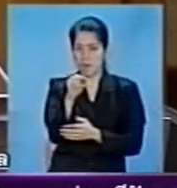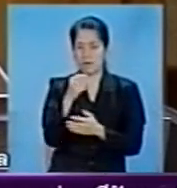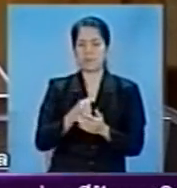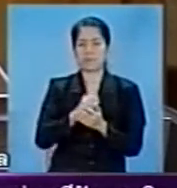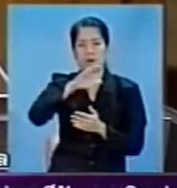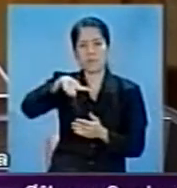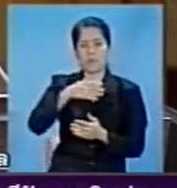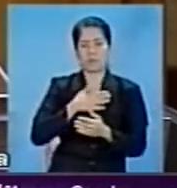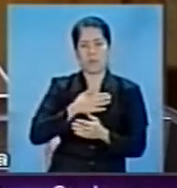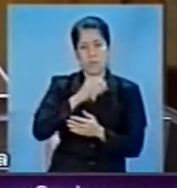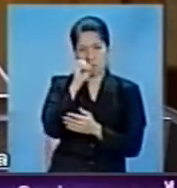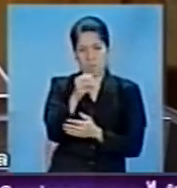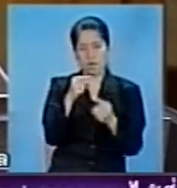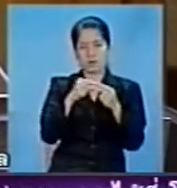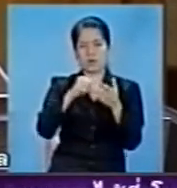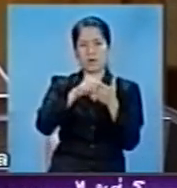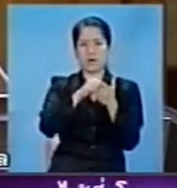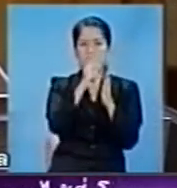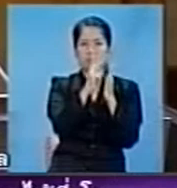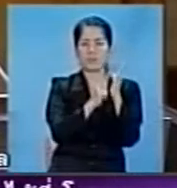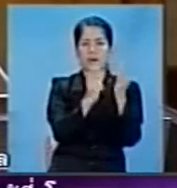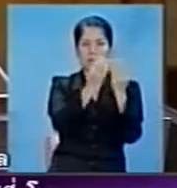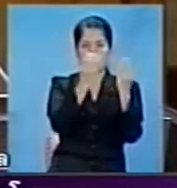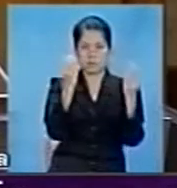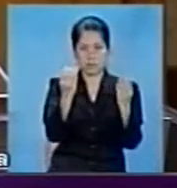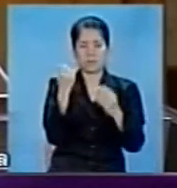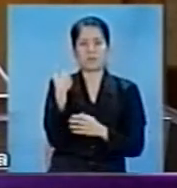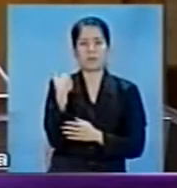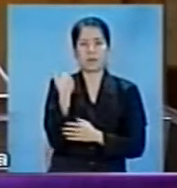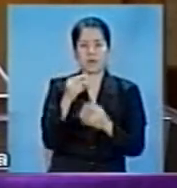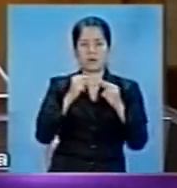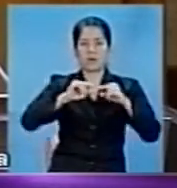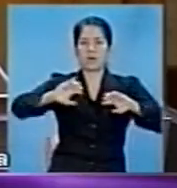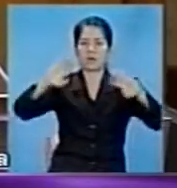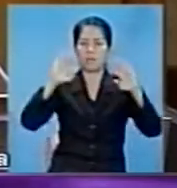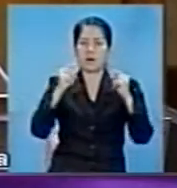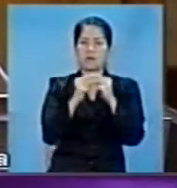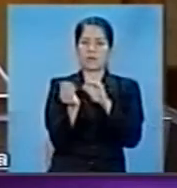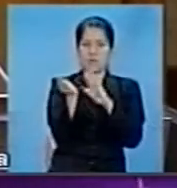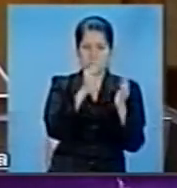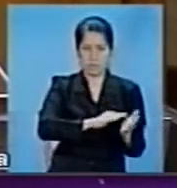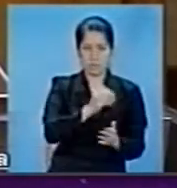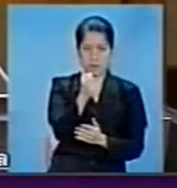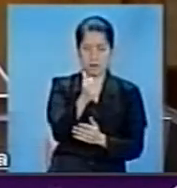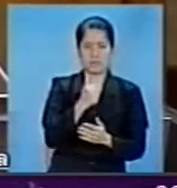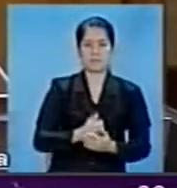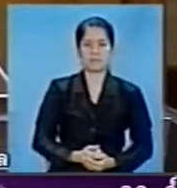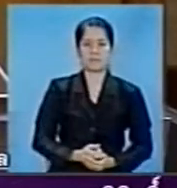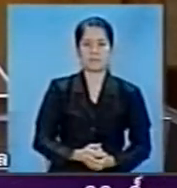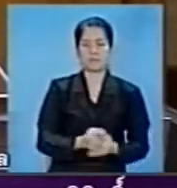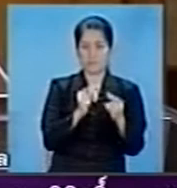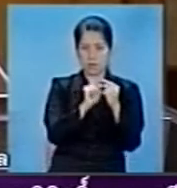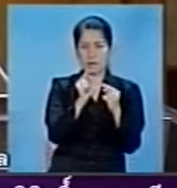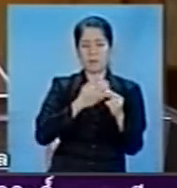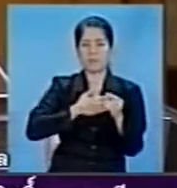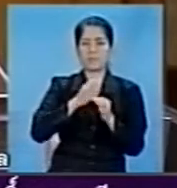กเลยว่าแก้ไขเพิ่มเติมรัฐธรรมนูญเสร็จเนี่ยยุบสภาได้นี่คือข้อเ